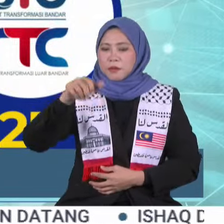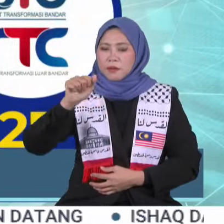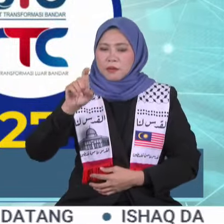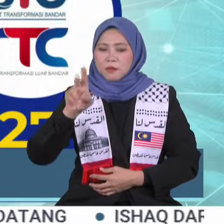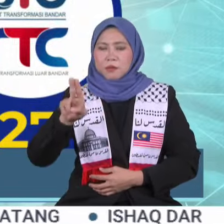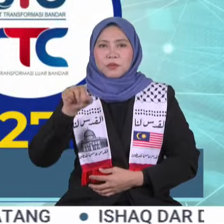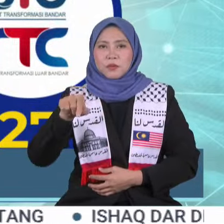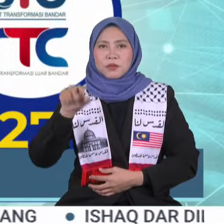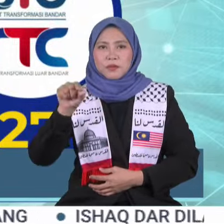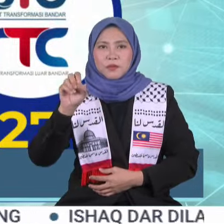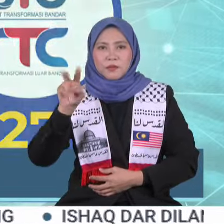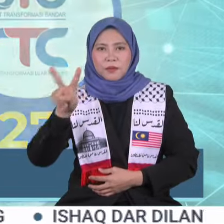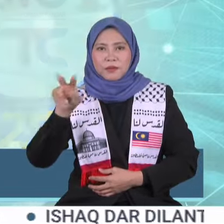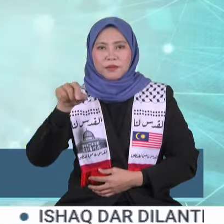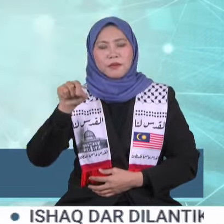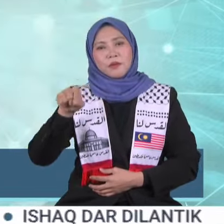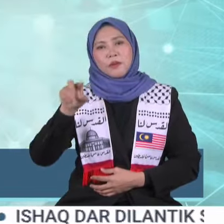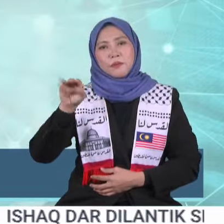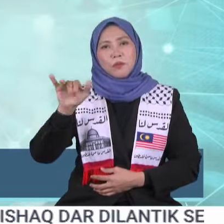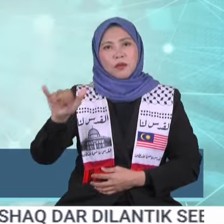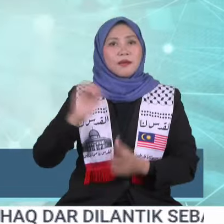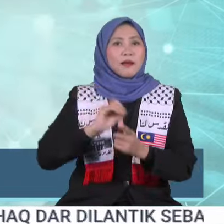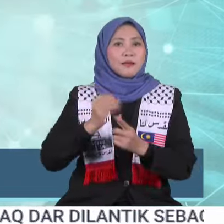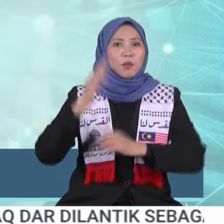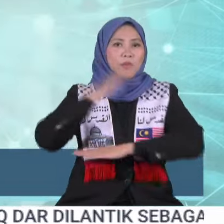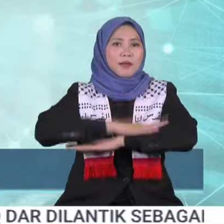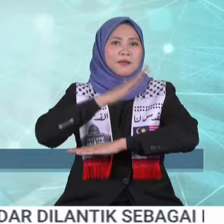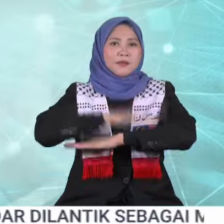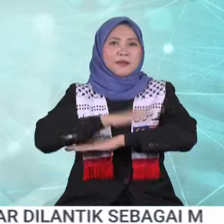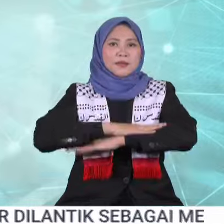www.padu.gov.m atau di kaunter padu